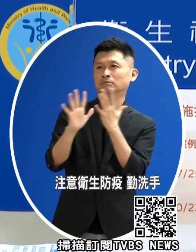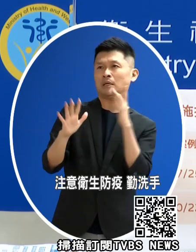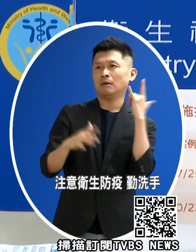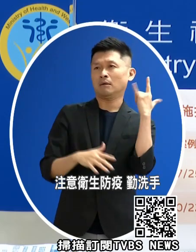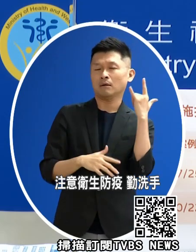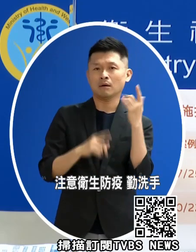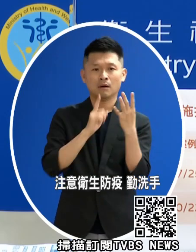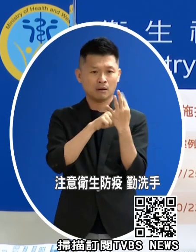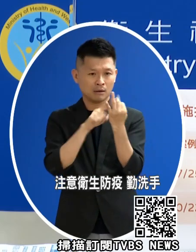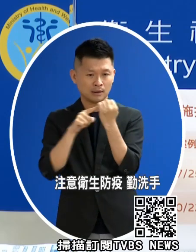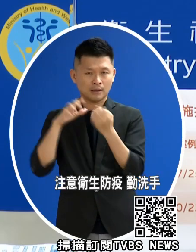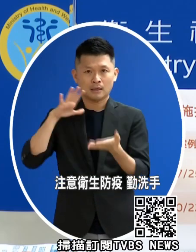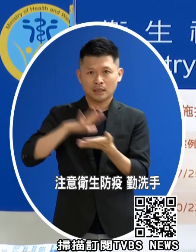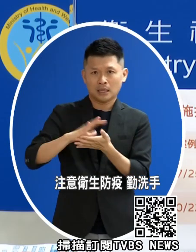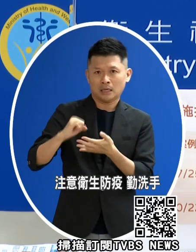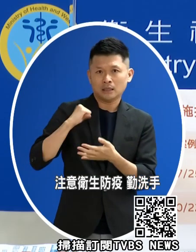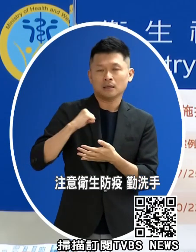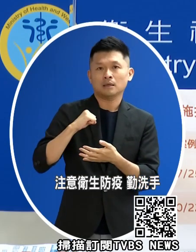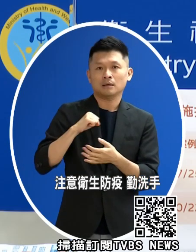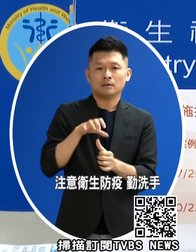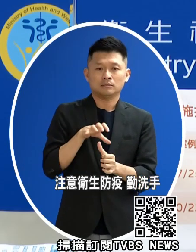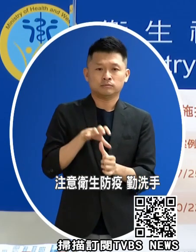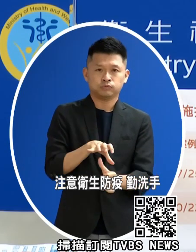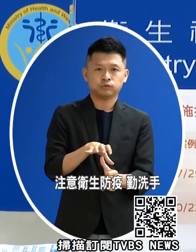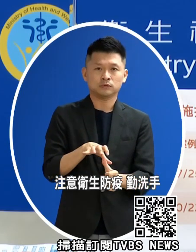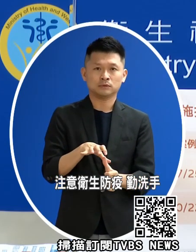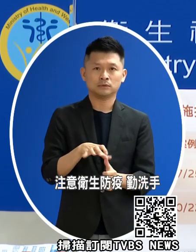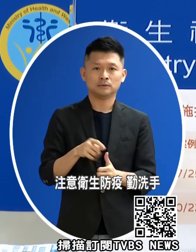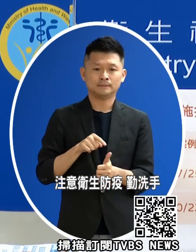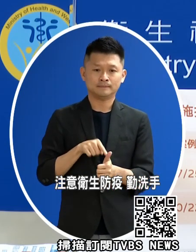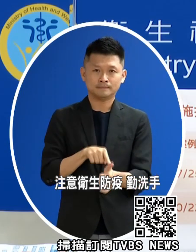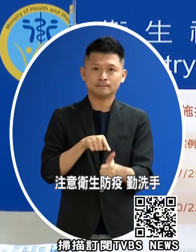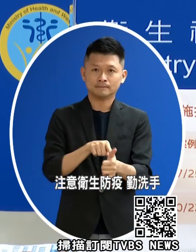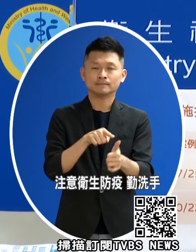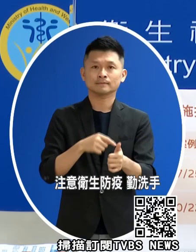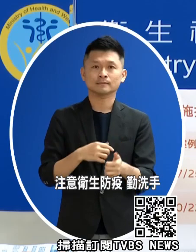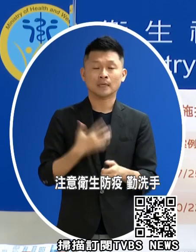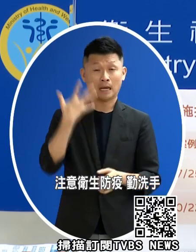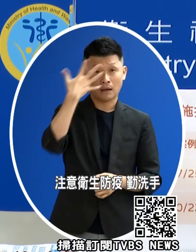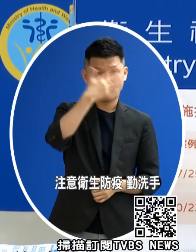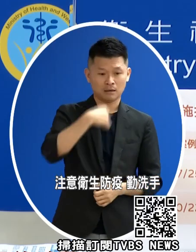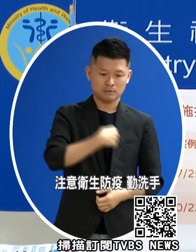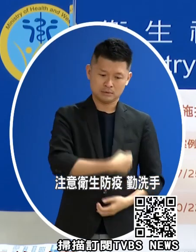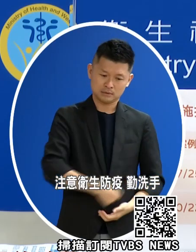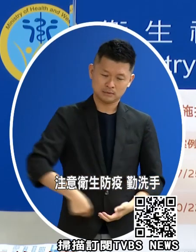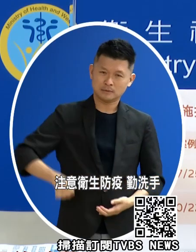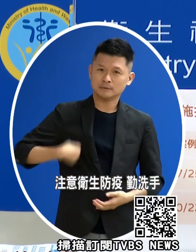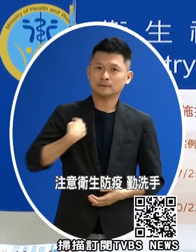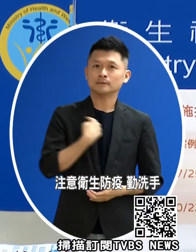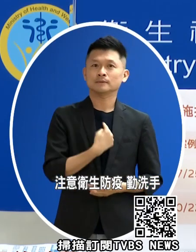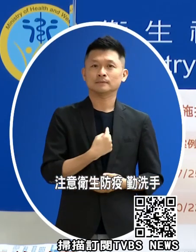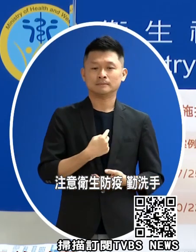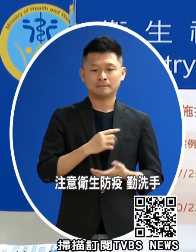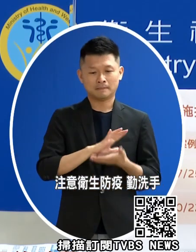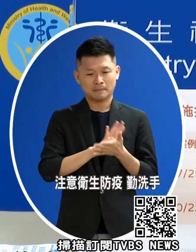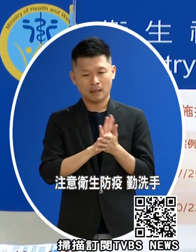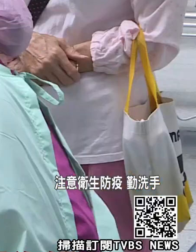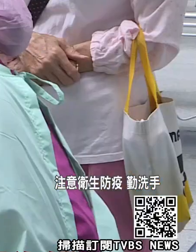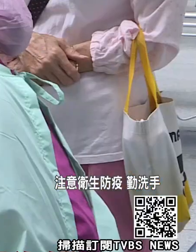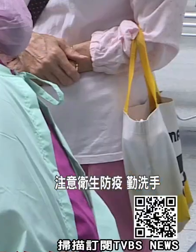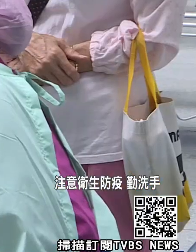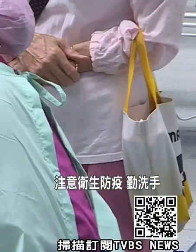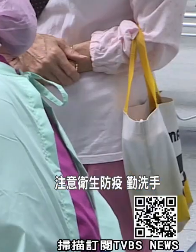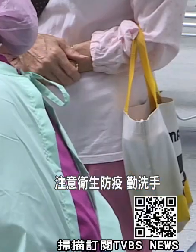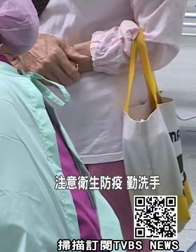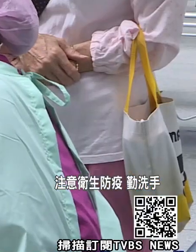些这样的一个压力 stress， 当然也会引起我们这些老人家的生理上的一些变化，是没